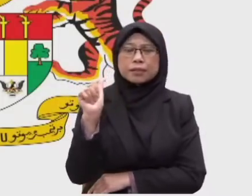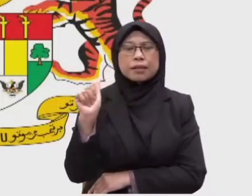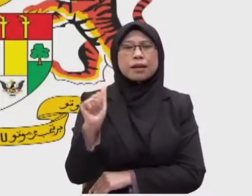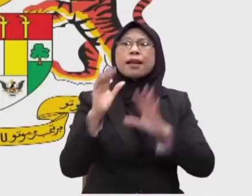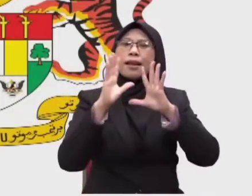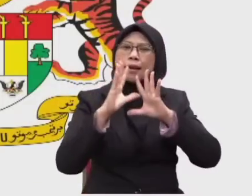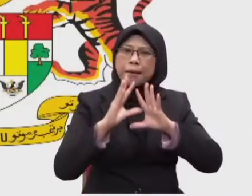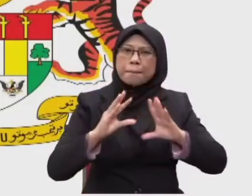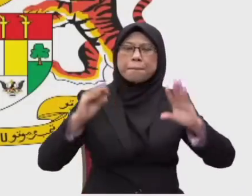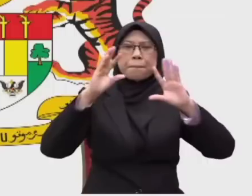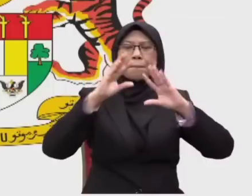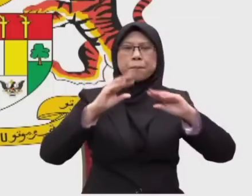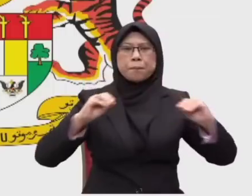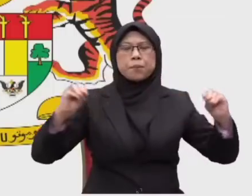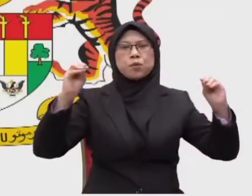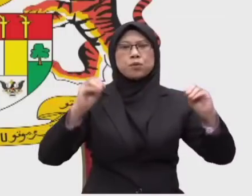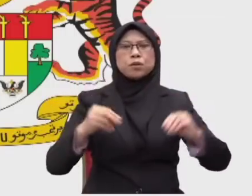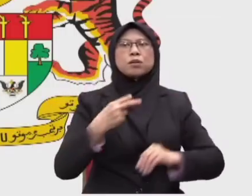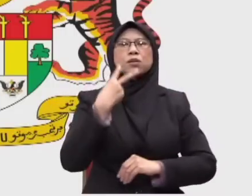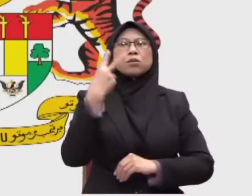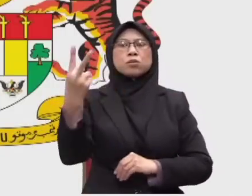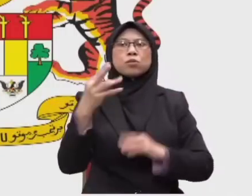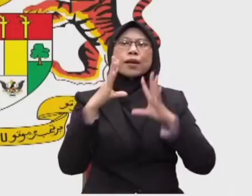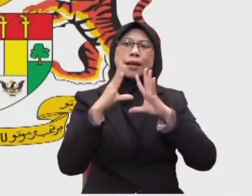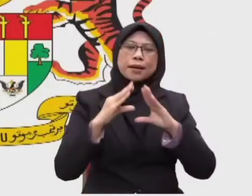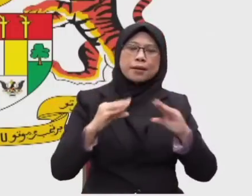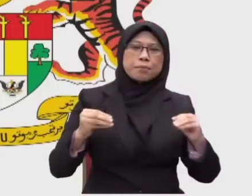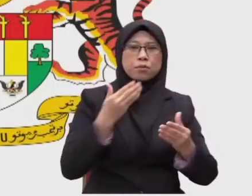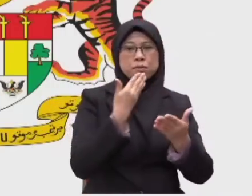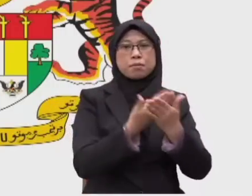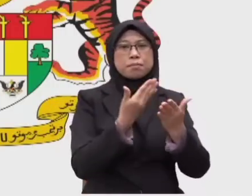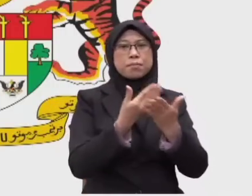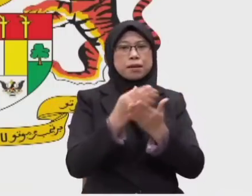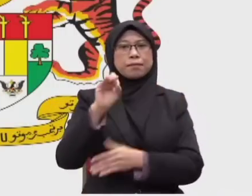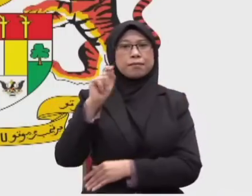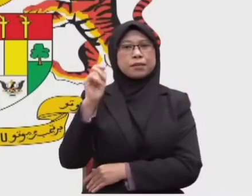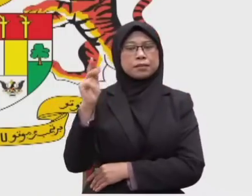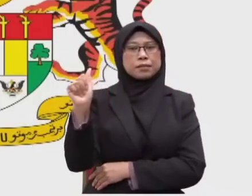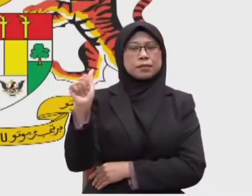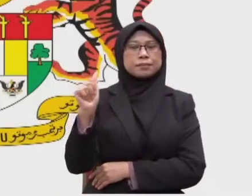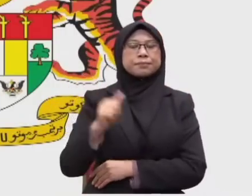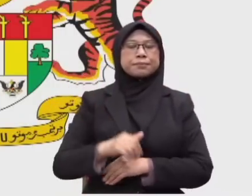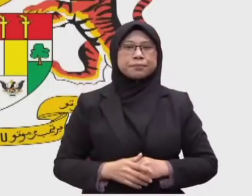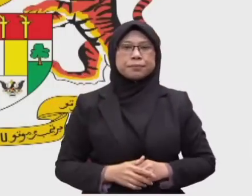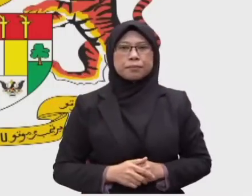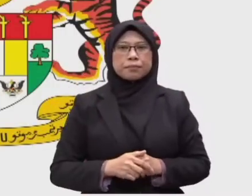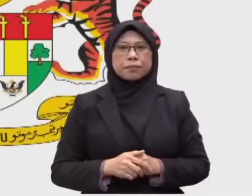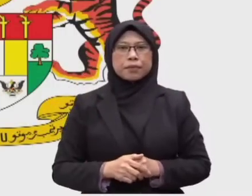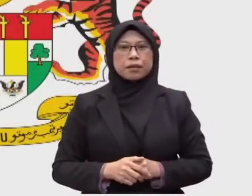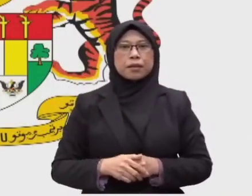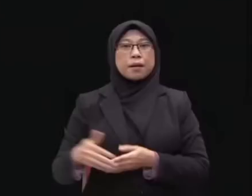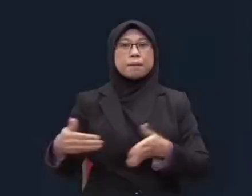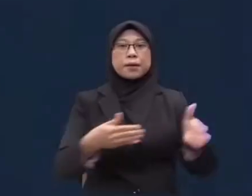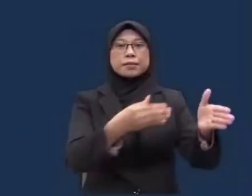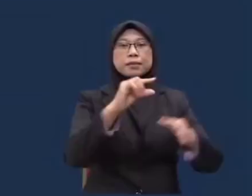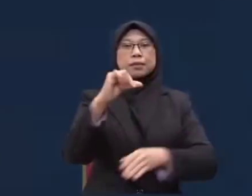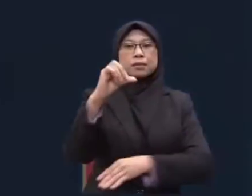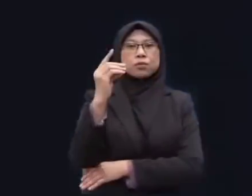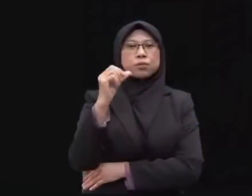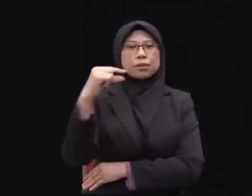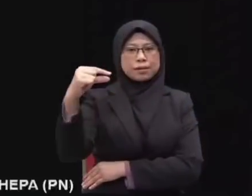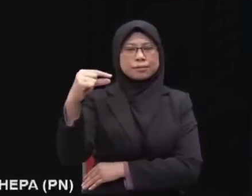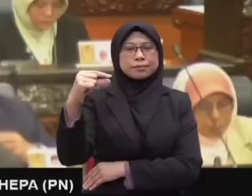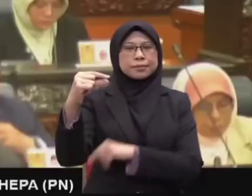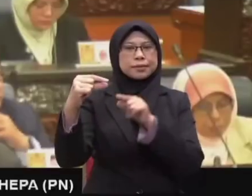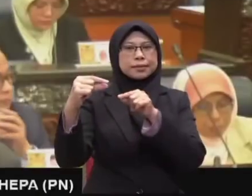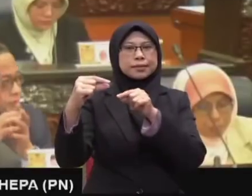menjerit. Ini satu contoh yang baik. Terima kasih. Silap pasal gudang. Jangan tinggu jelutong. Pasir gudang, pasir gudang.